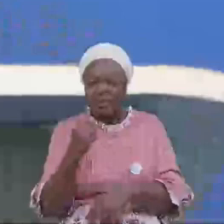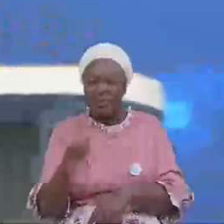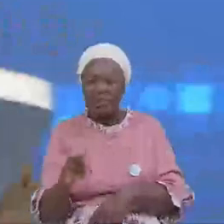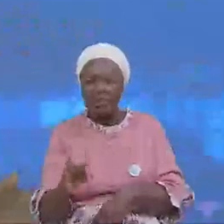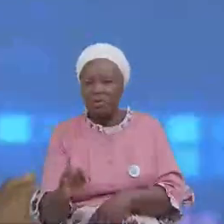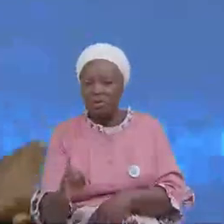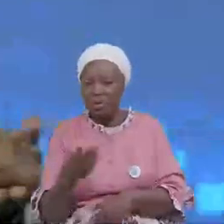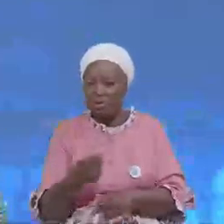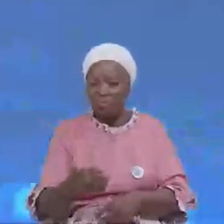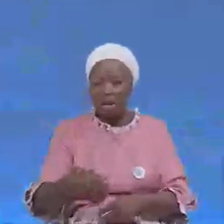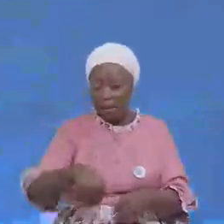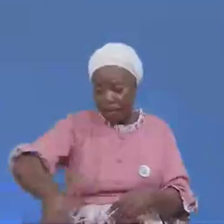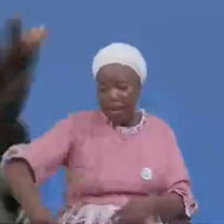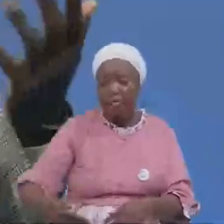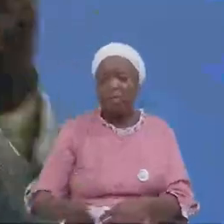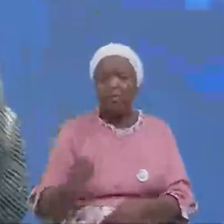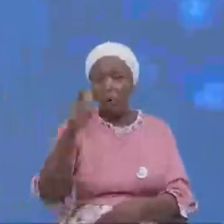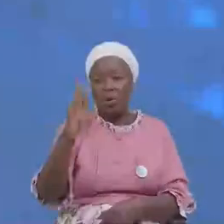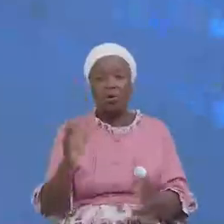de corrompre Dieu,